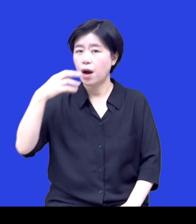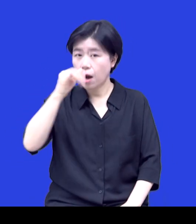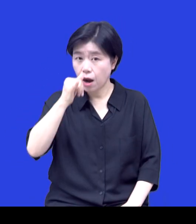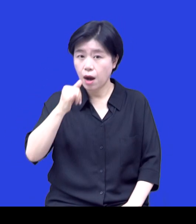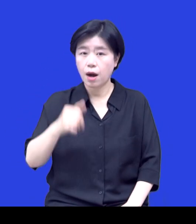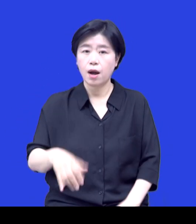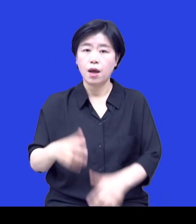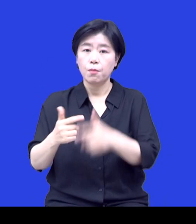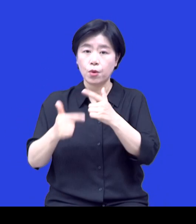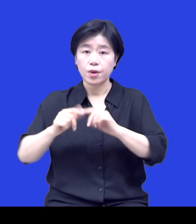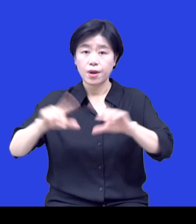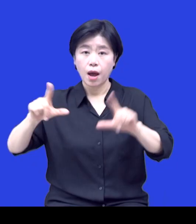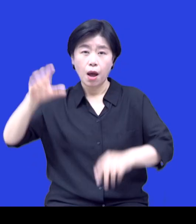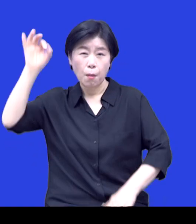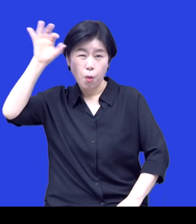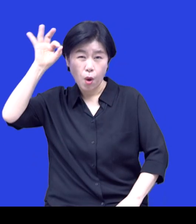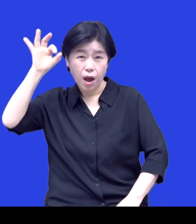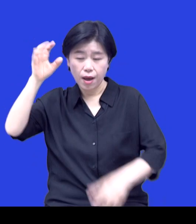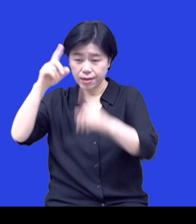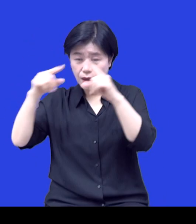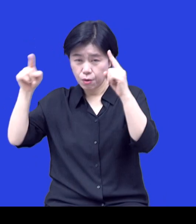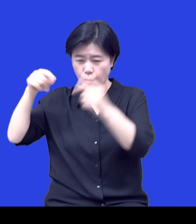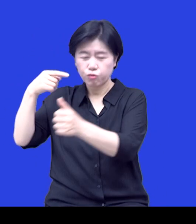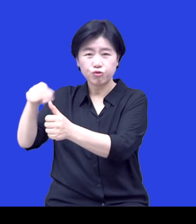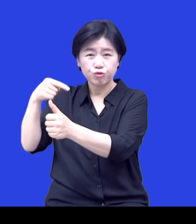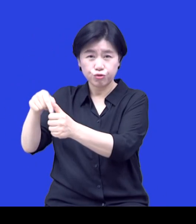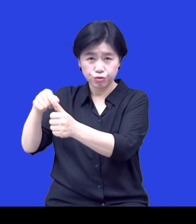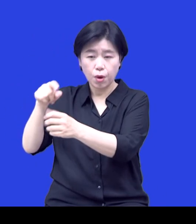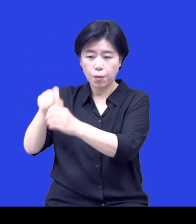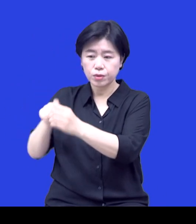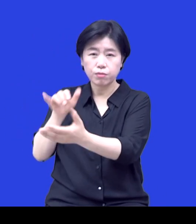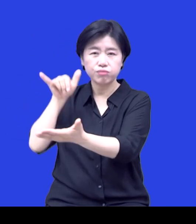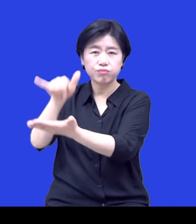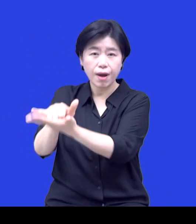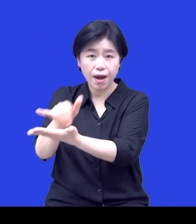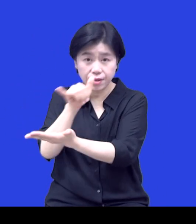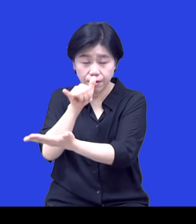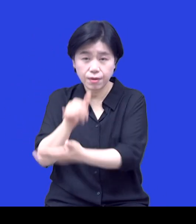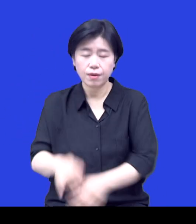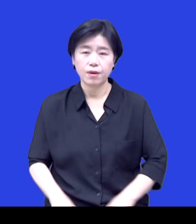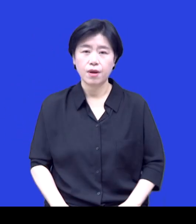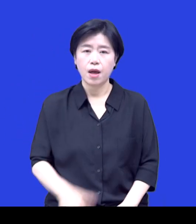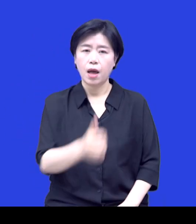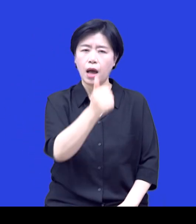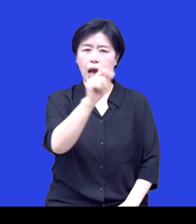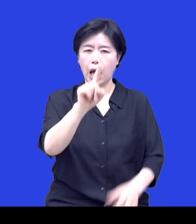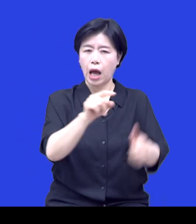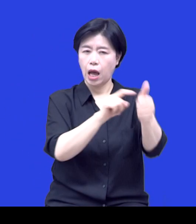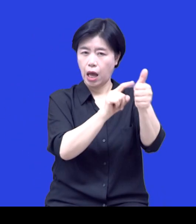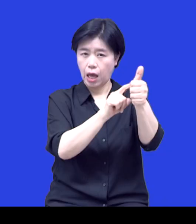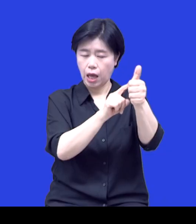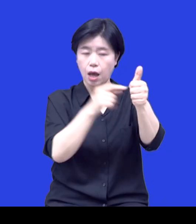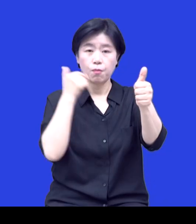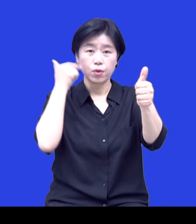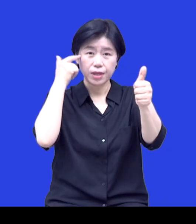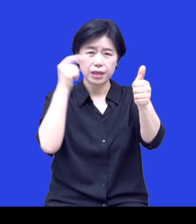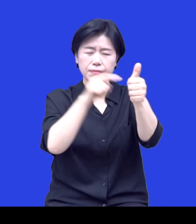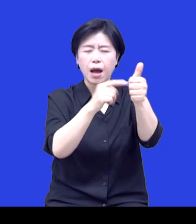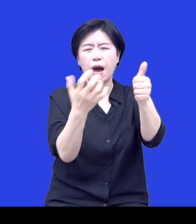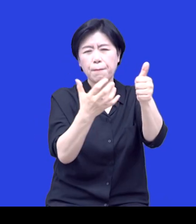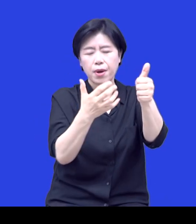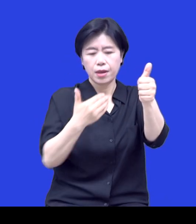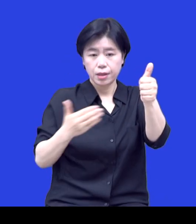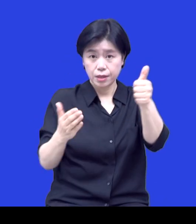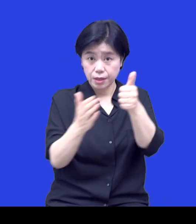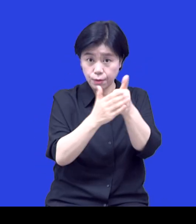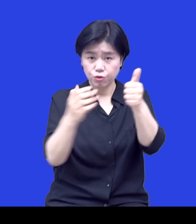한동대 교수하느라고 비행기 타고 내려갔었고 그리고 하영조 목사님 많이 아프셔가지고 양재성전 설교를 제가 했는데